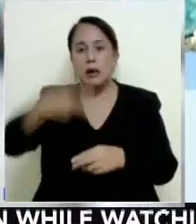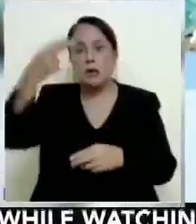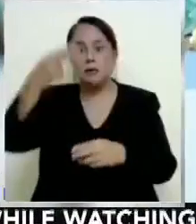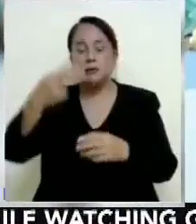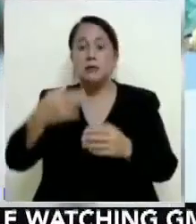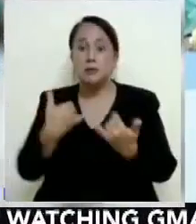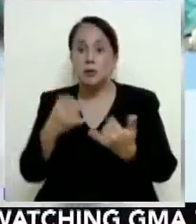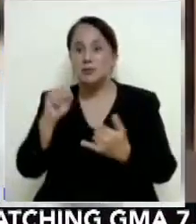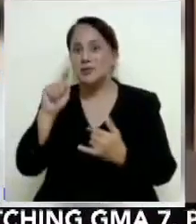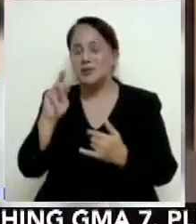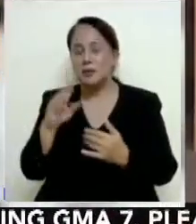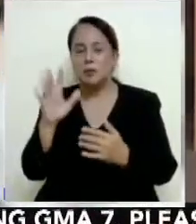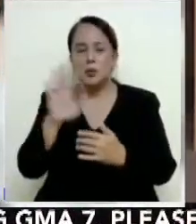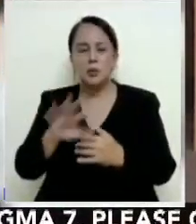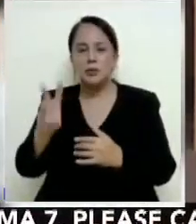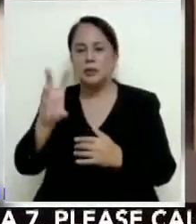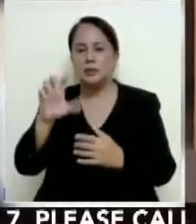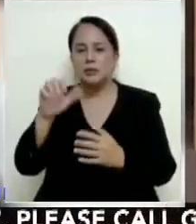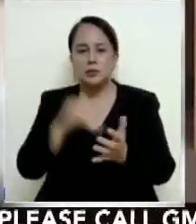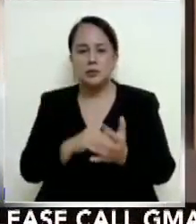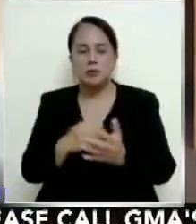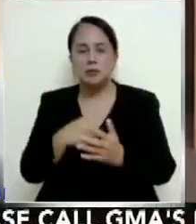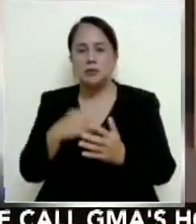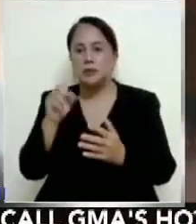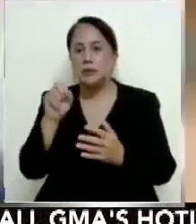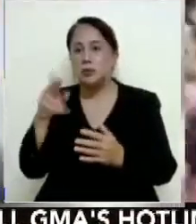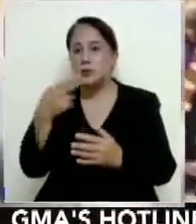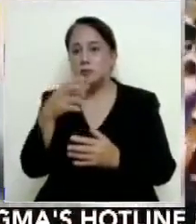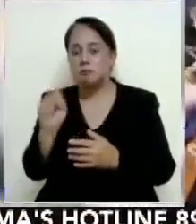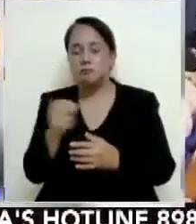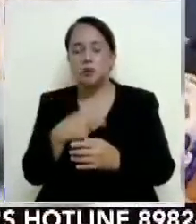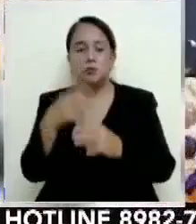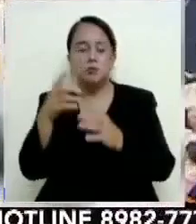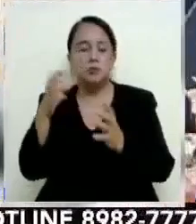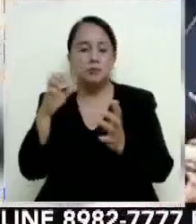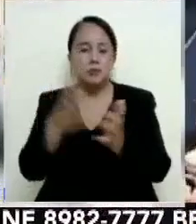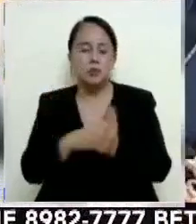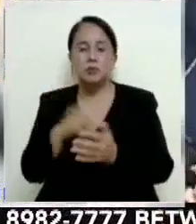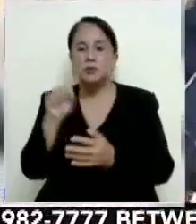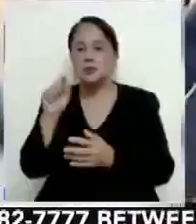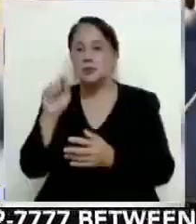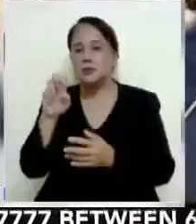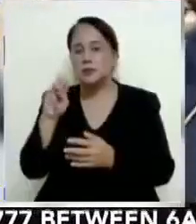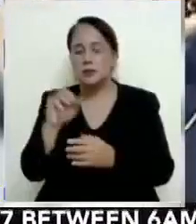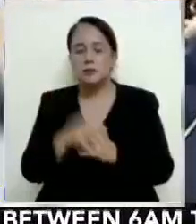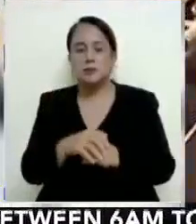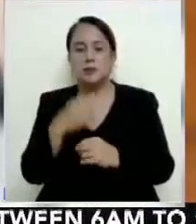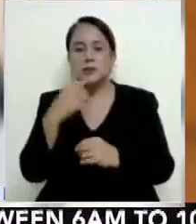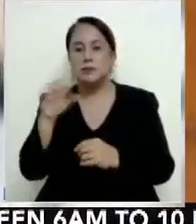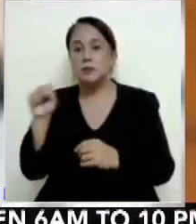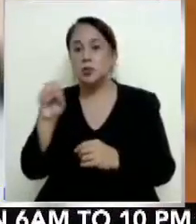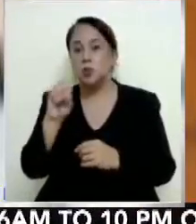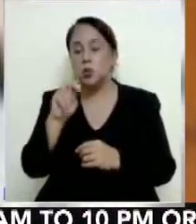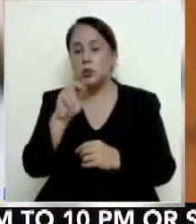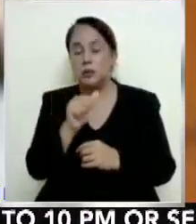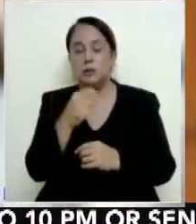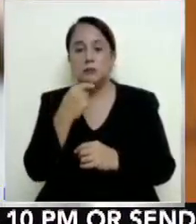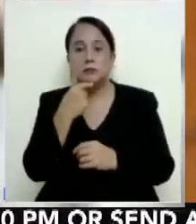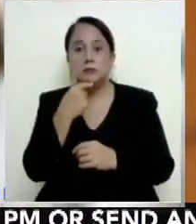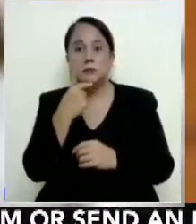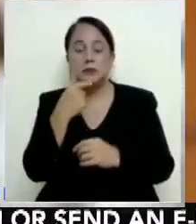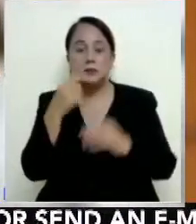mahigit 600,000 sa mga senior high school ang kumuha ng STEM. Sa State of the Nation ni Pangulong Bongbong Marcos, binigyang diin niya